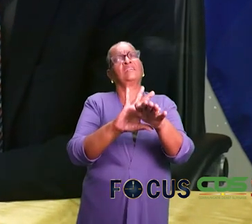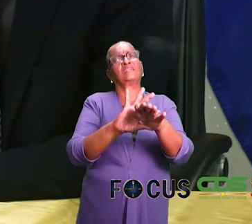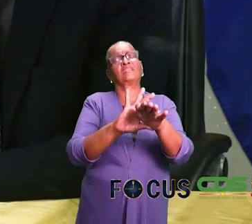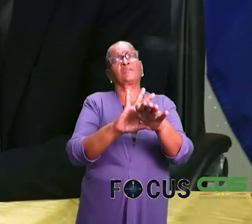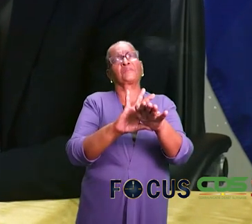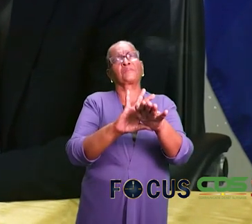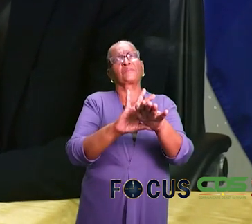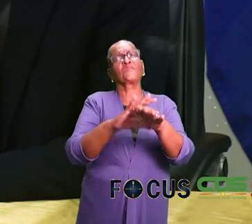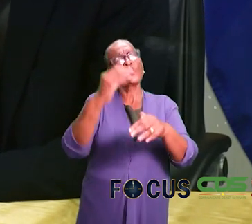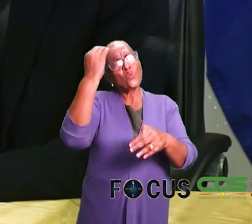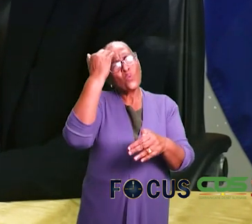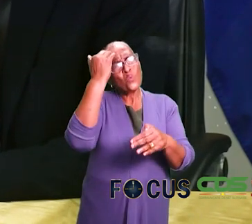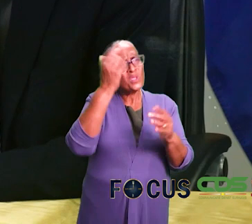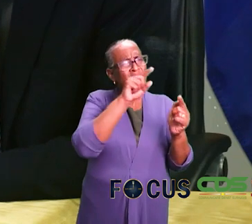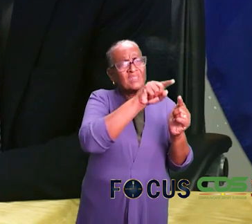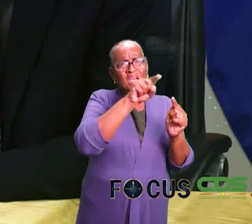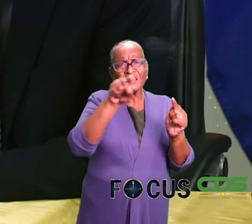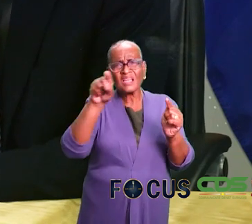websites.